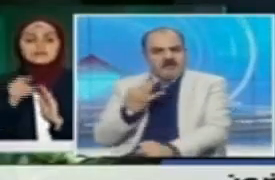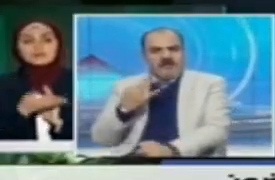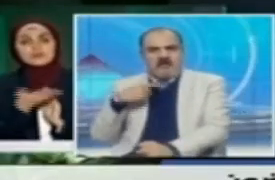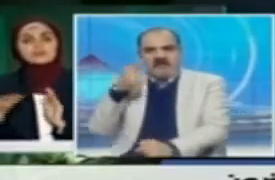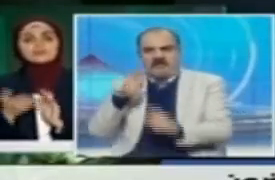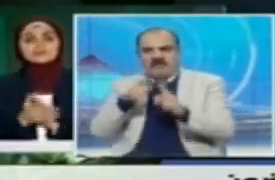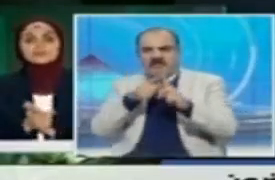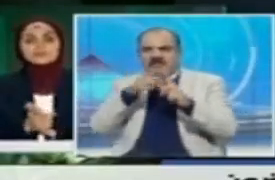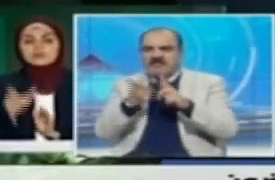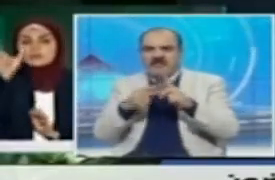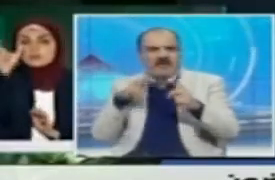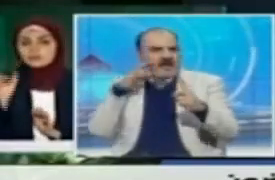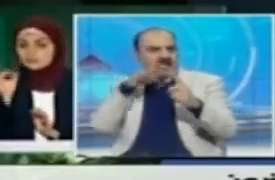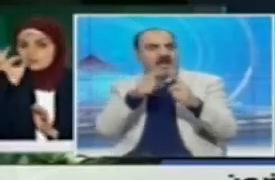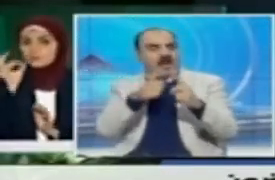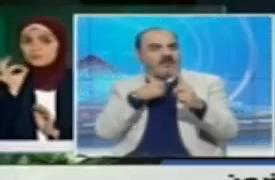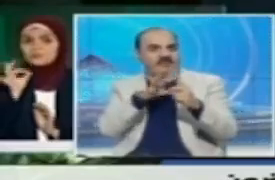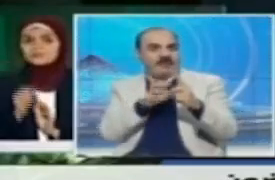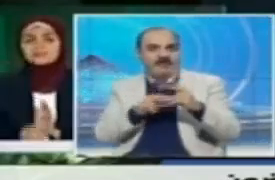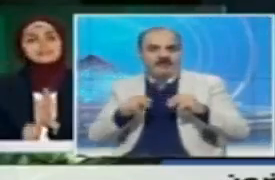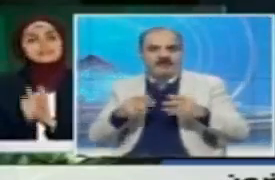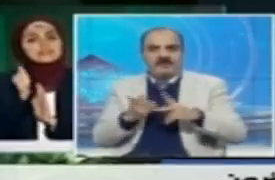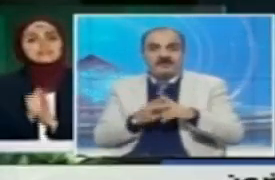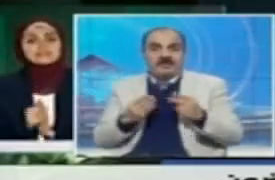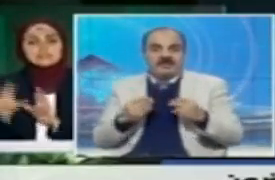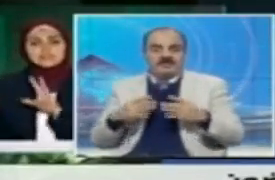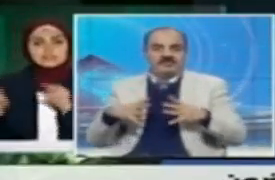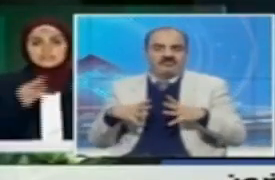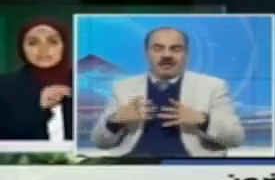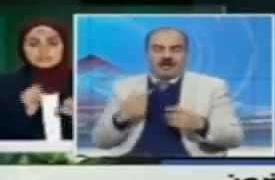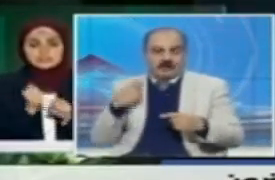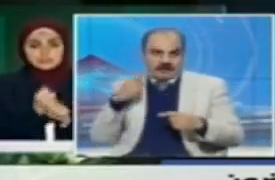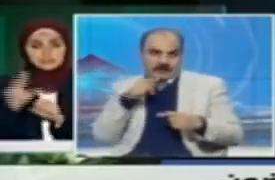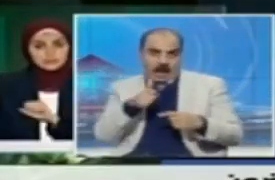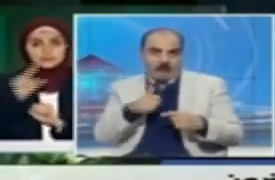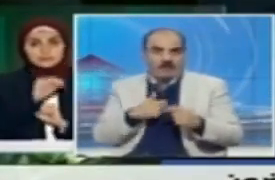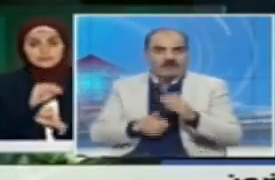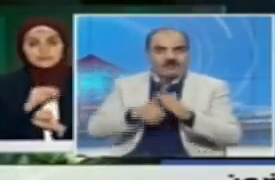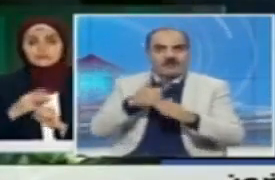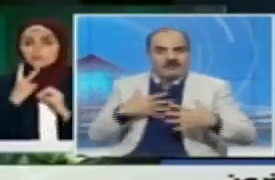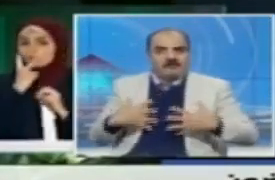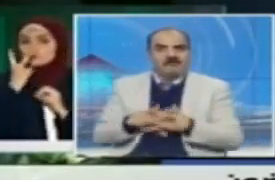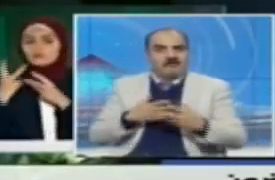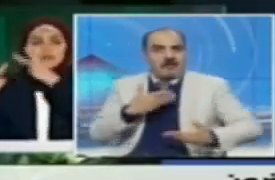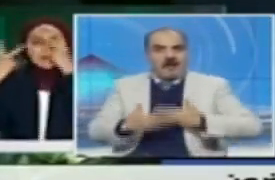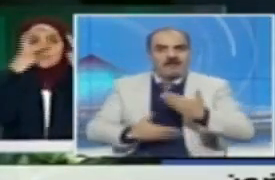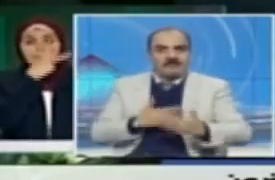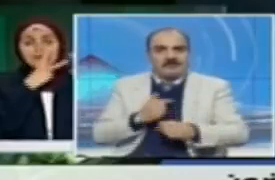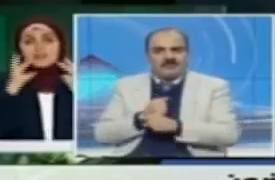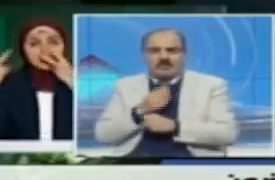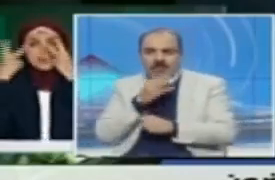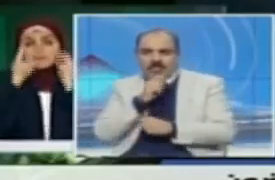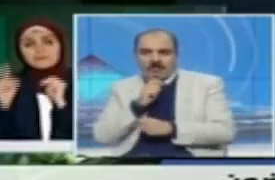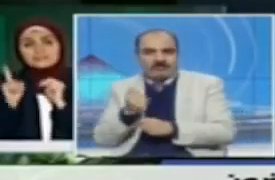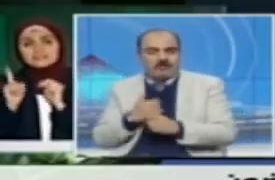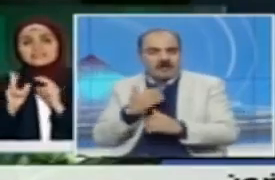ونموذج للناس اللي زيكم وبيشتغلوا ويشوفوا قد ايه الامل ممكن يتحقق ويبقى